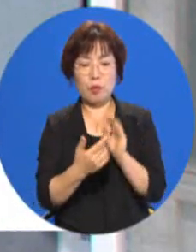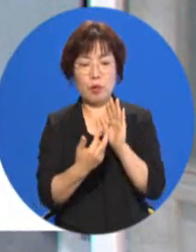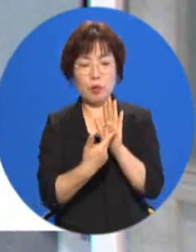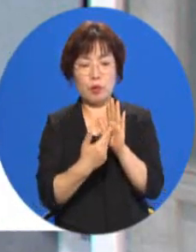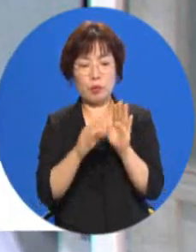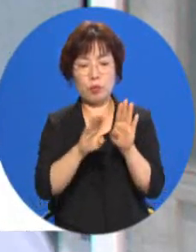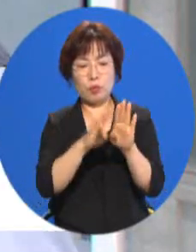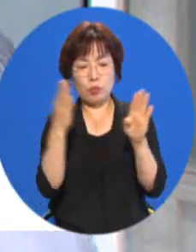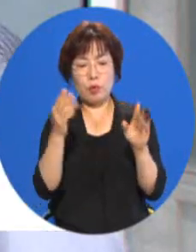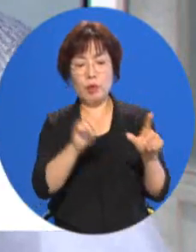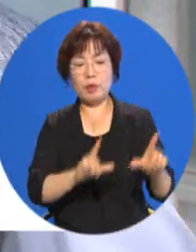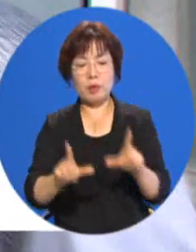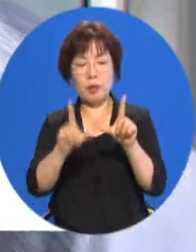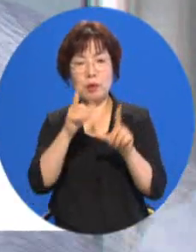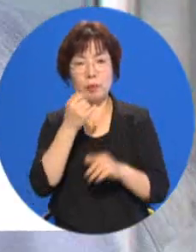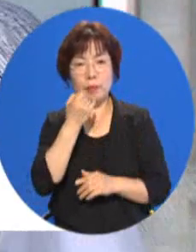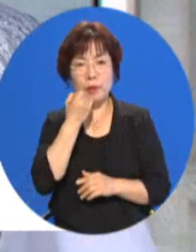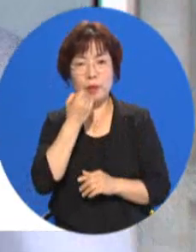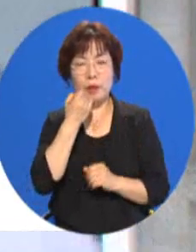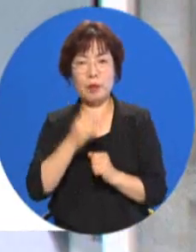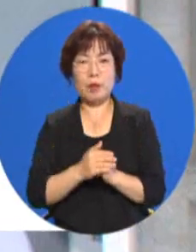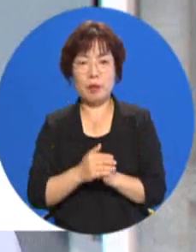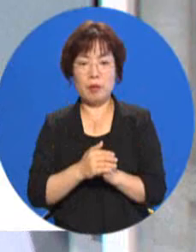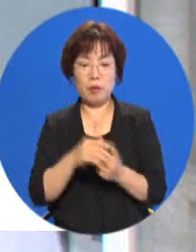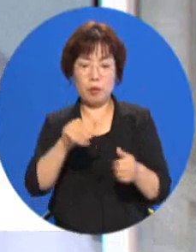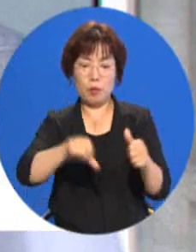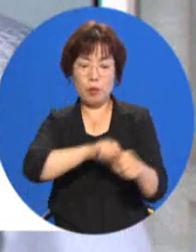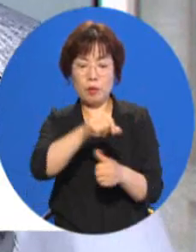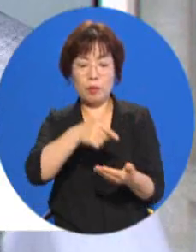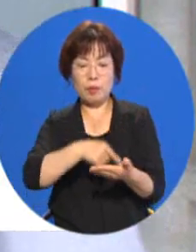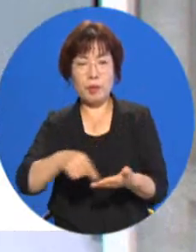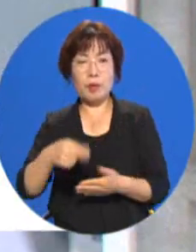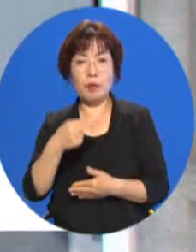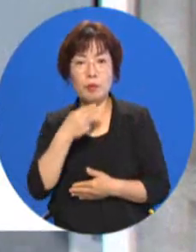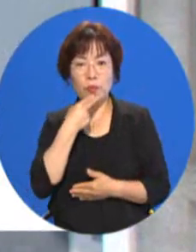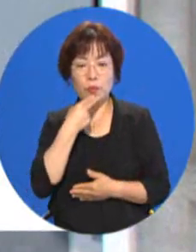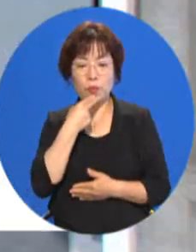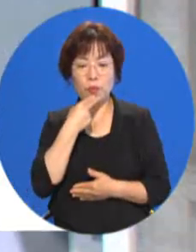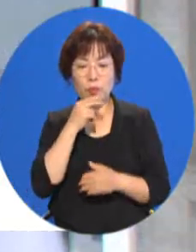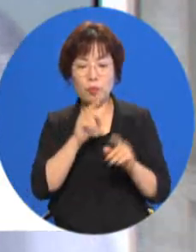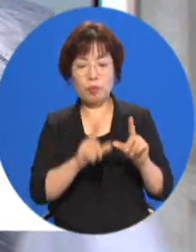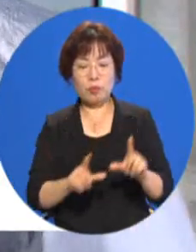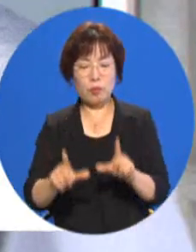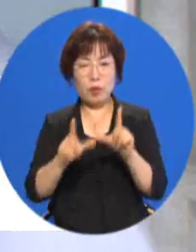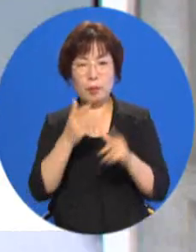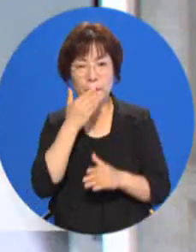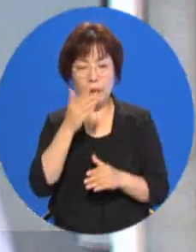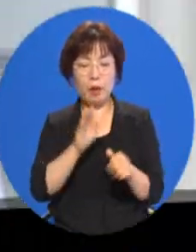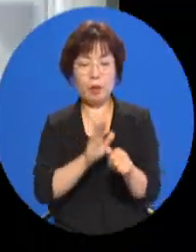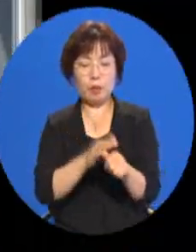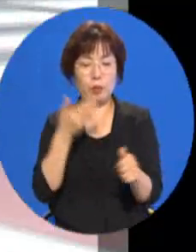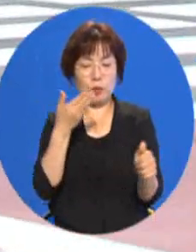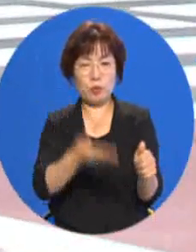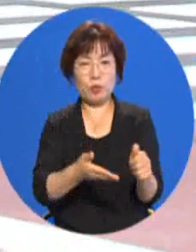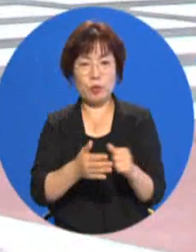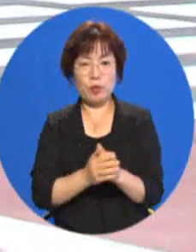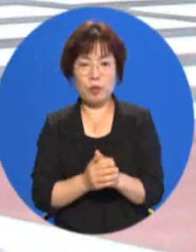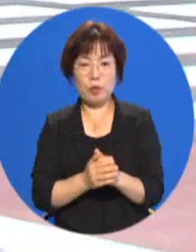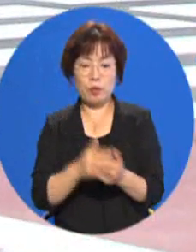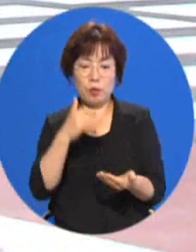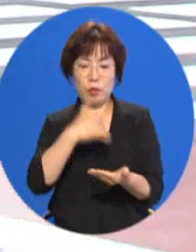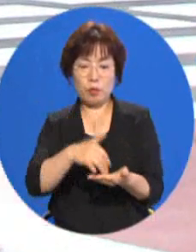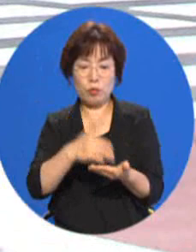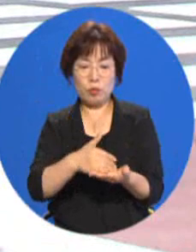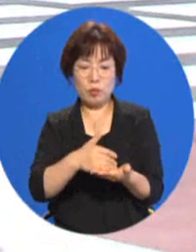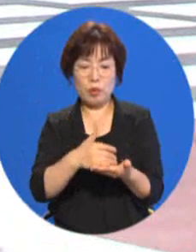창문을 열어놓고 살 정도입니다. 환경 피해 없이만 들어올 수 있다면 협조를 하겠다. 통계 수치